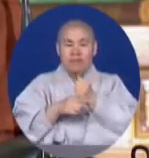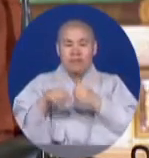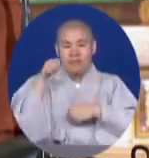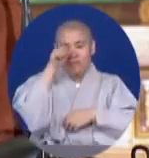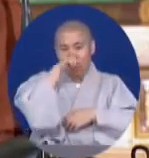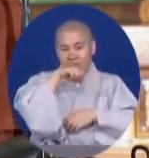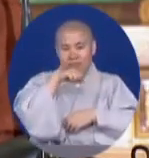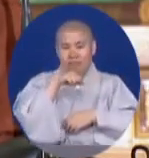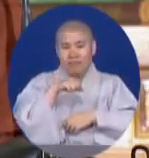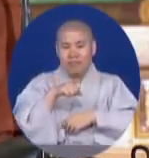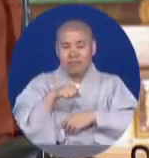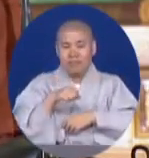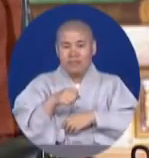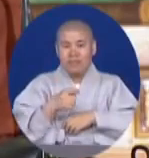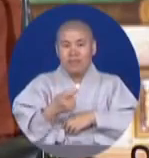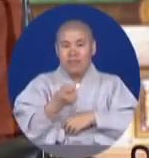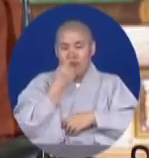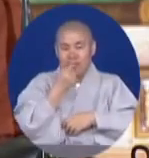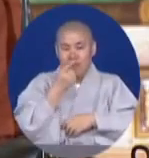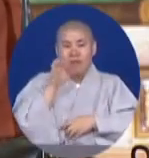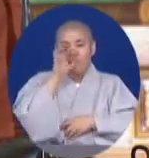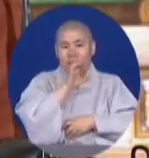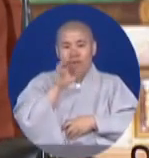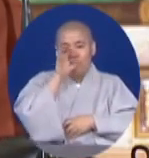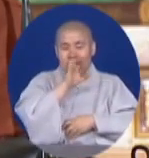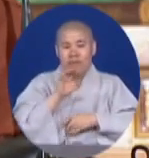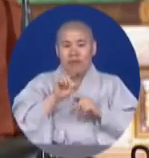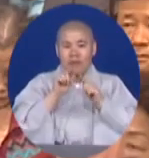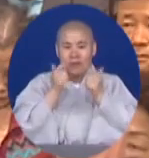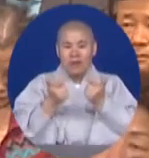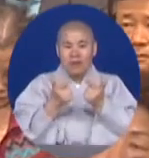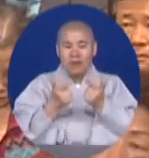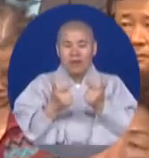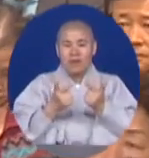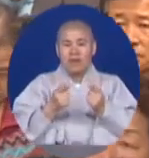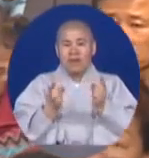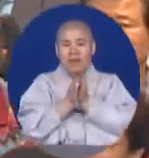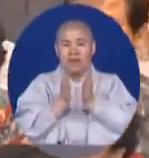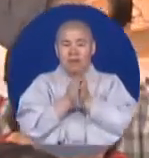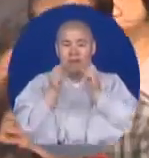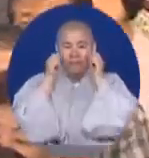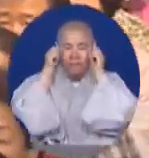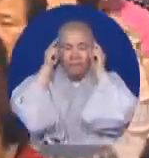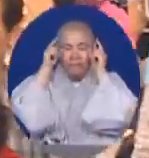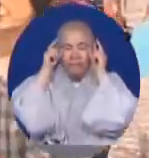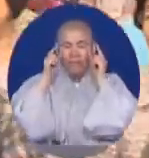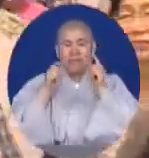그냥 뭐 익히고 배우고 그거는 학습이고요.